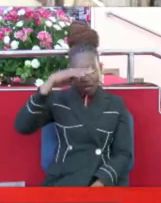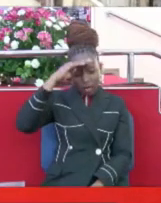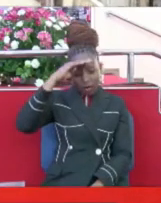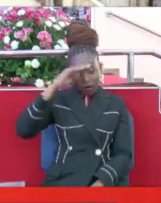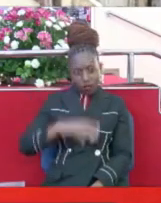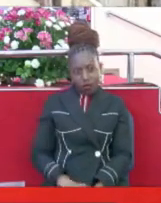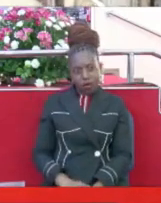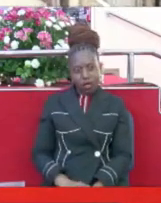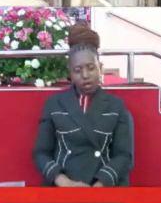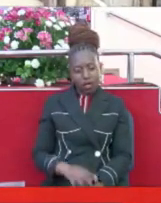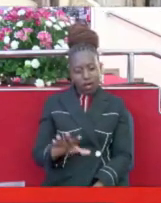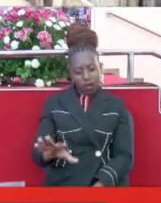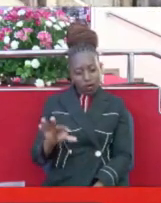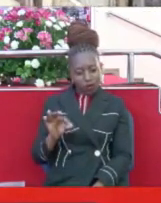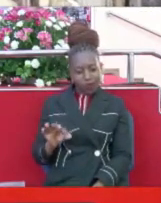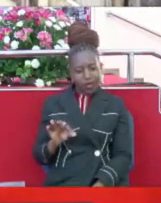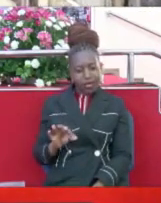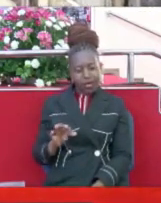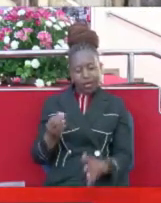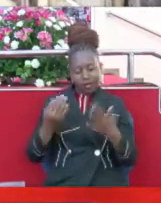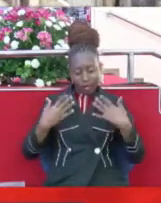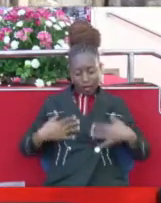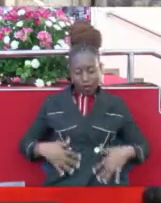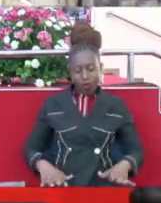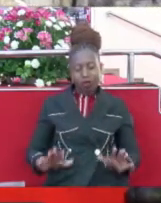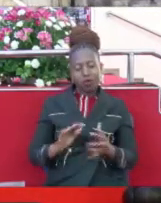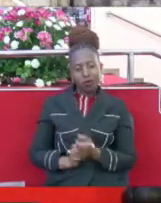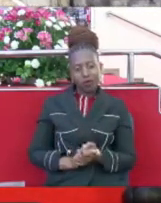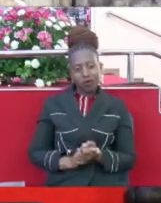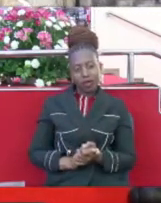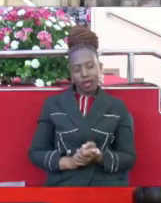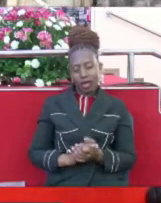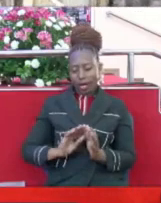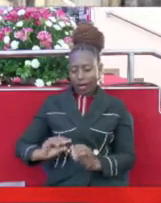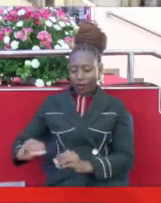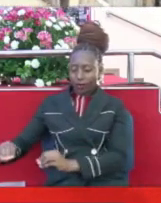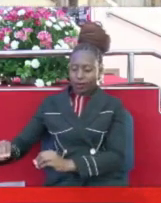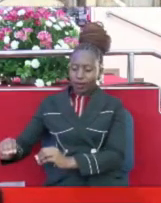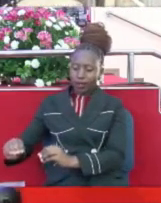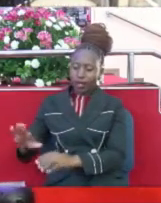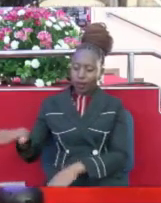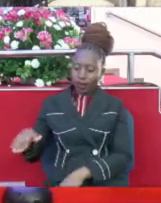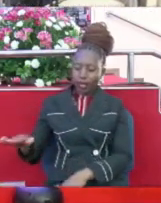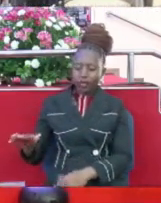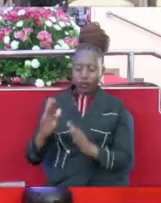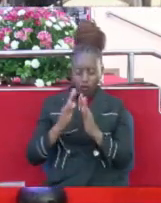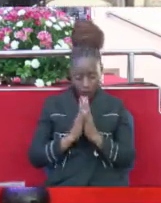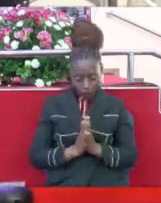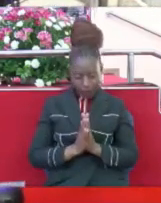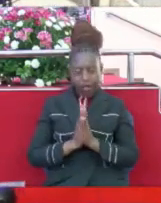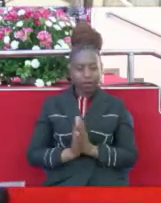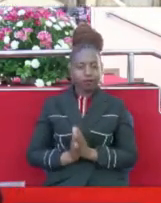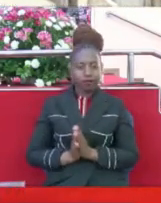his pajamas. Na unachukua zile vazi zake za kulala. You take them to the place of prayer. Na unazipeleka katika mahali. And you lay them there and